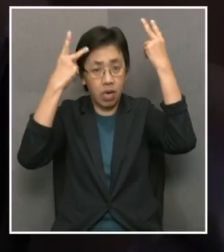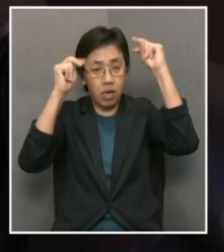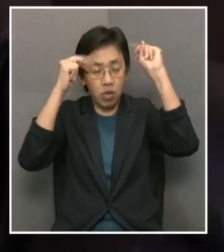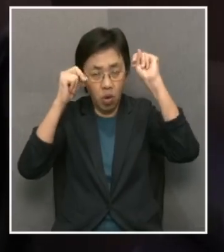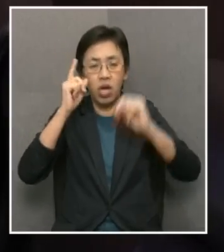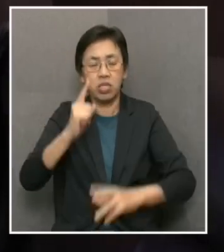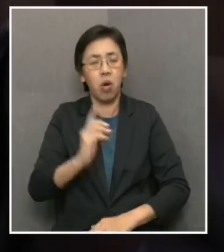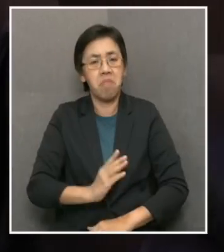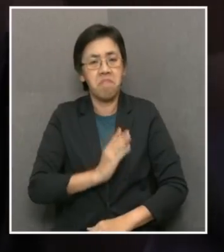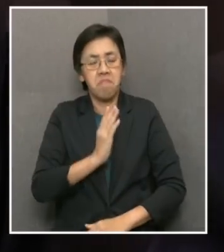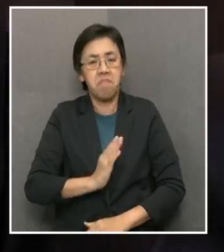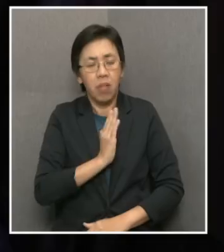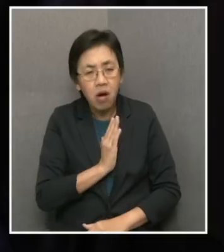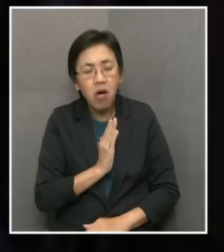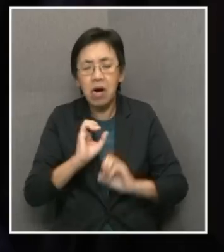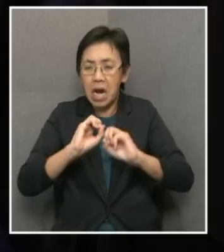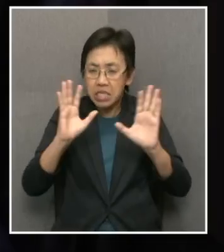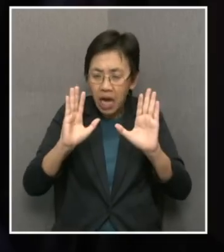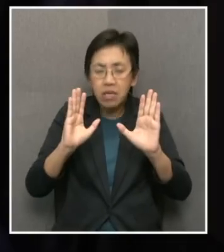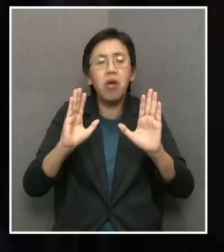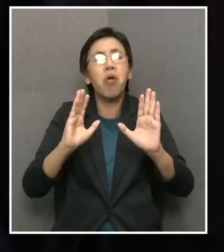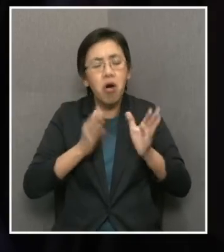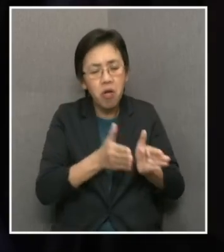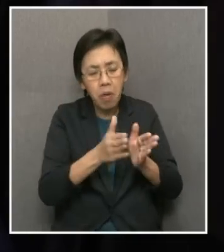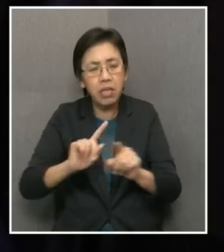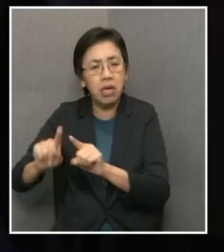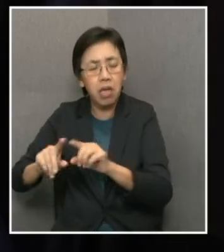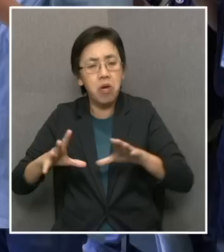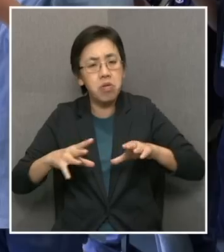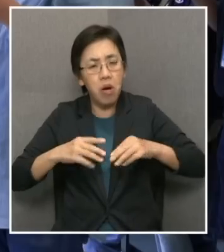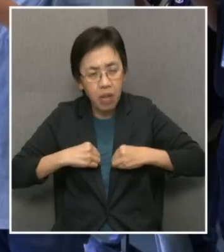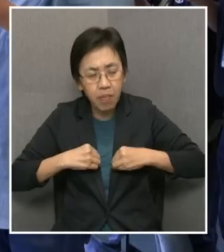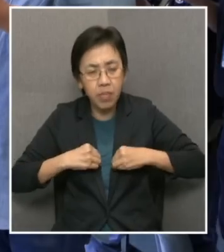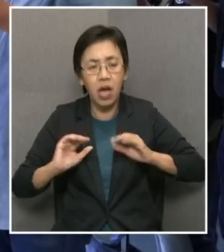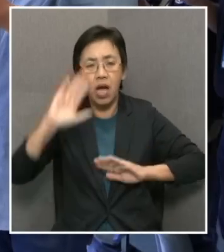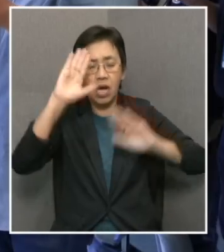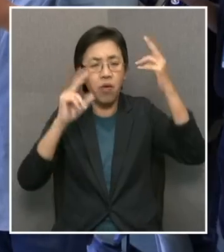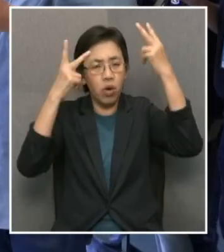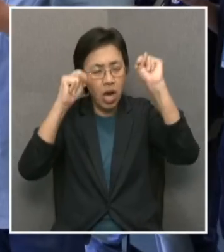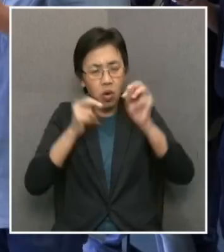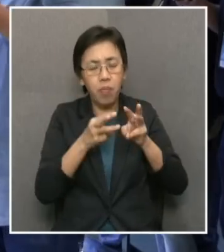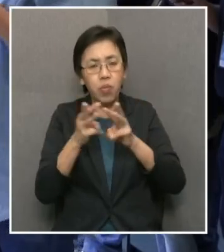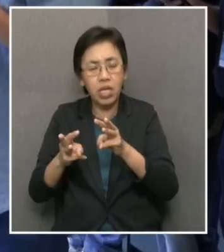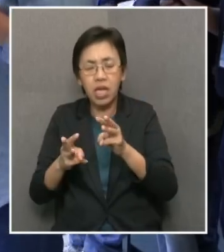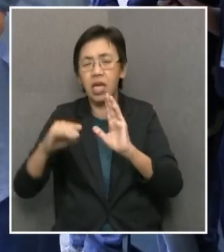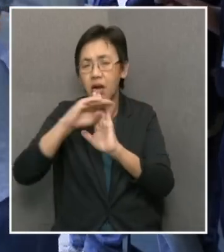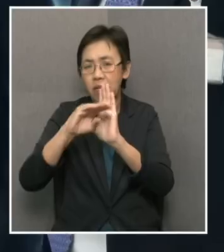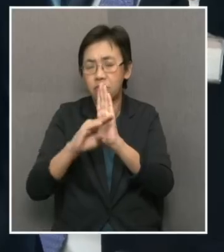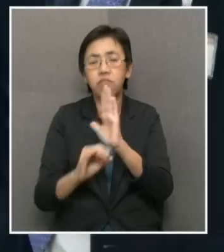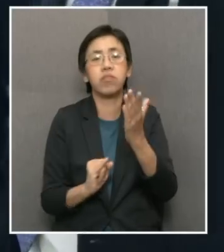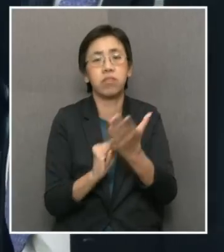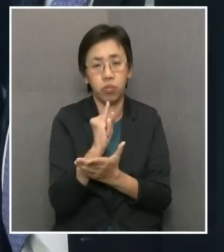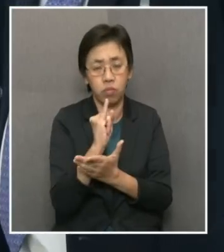สง่างามต้องทำให้เกิดการยอมรับจากทุกฝ่ายว่าเป็นกระบวนการที่ถูกต้องพร้อมระบุว่าขณะนี้พรรค